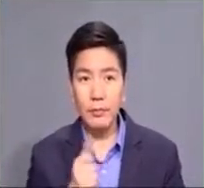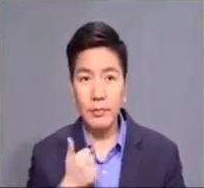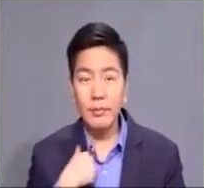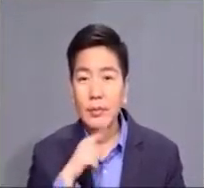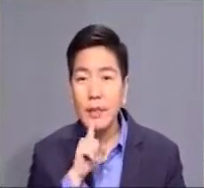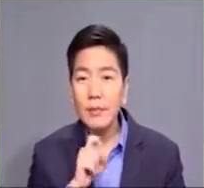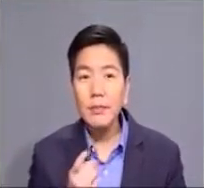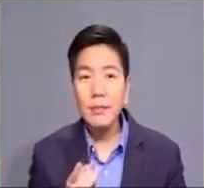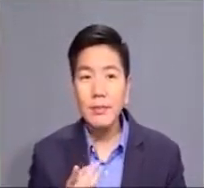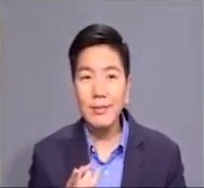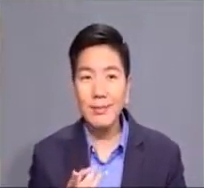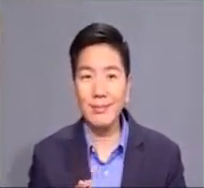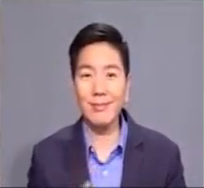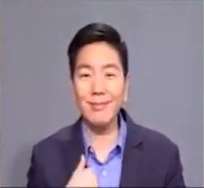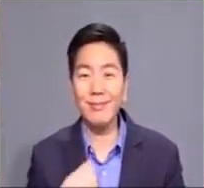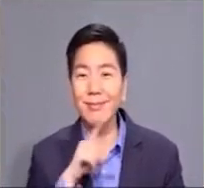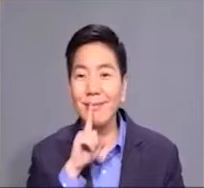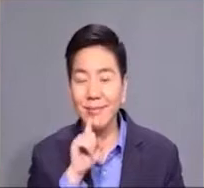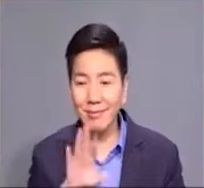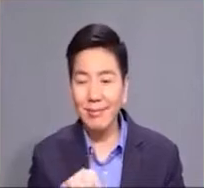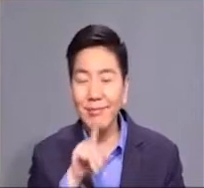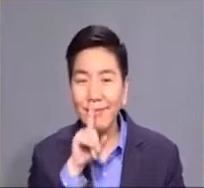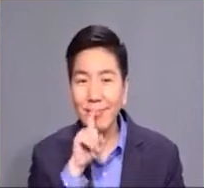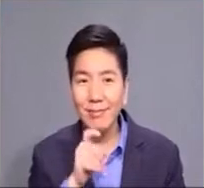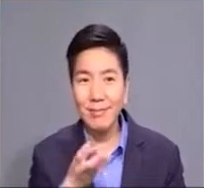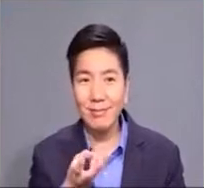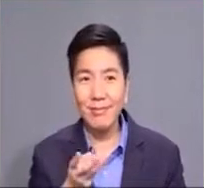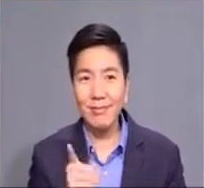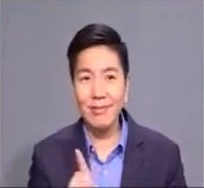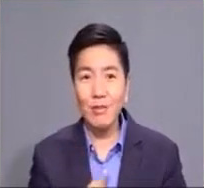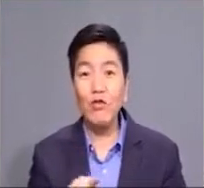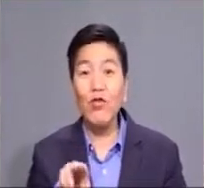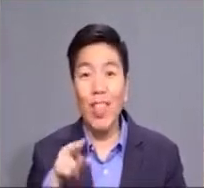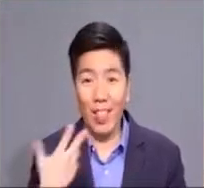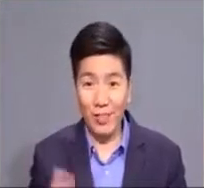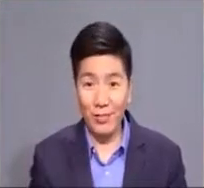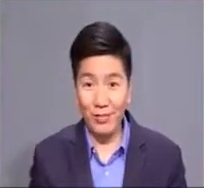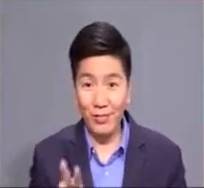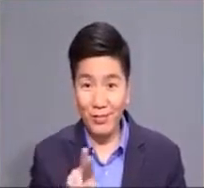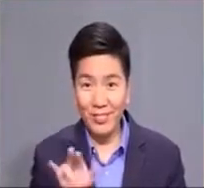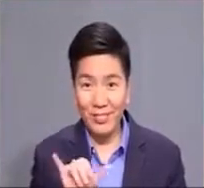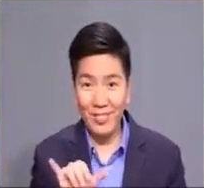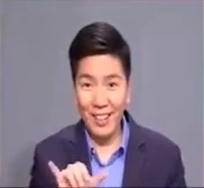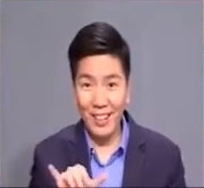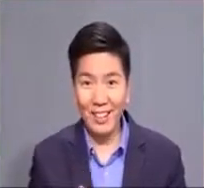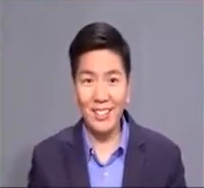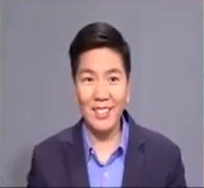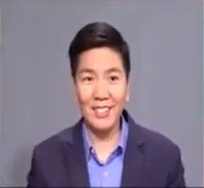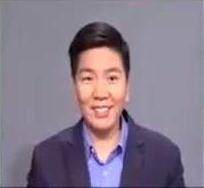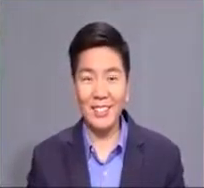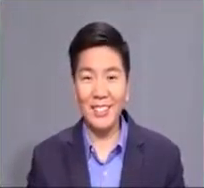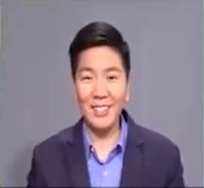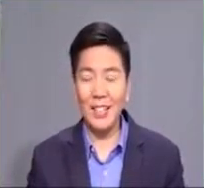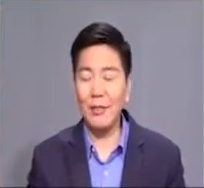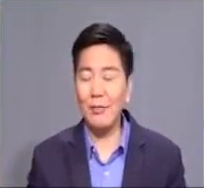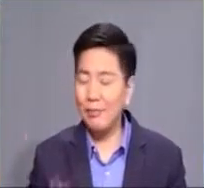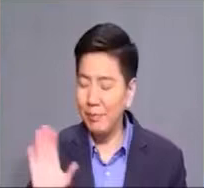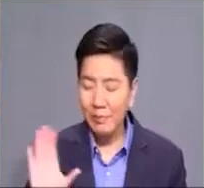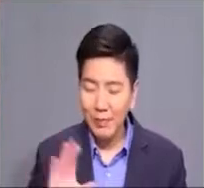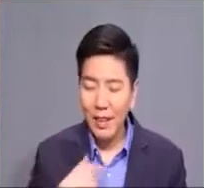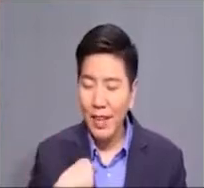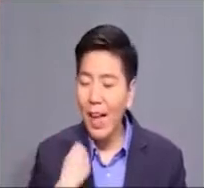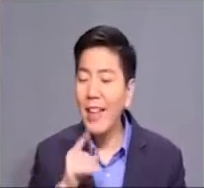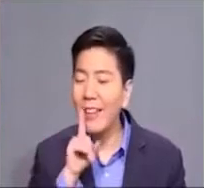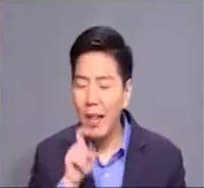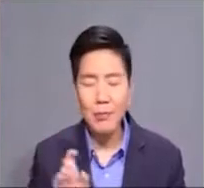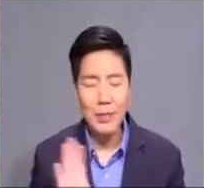โทษครับอยากจะถามว่ามีแฟนหรือยังครับ ให้ถามว่า คุณให้